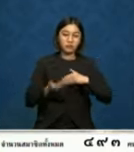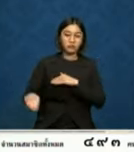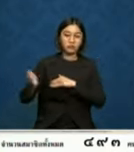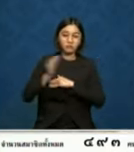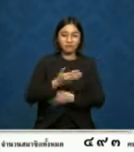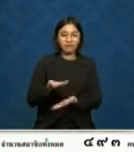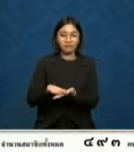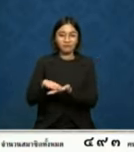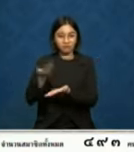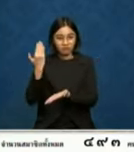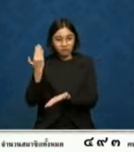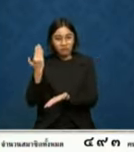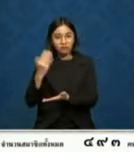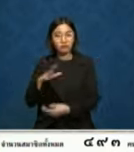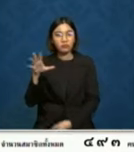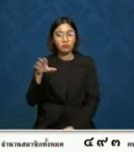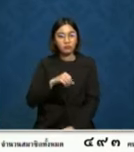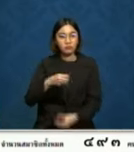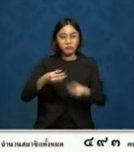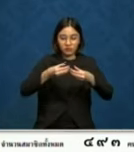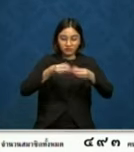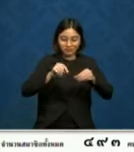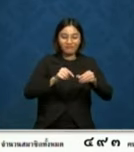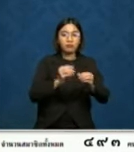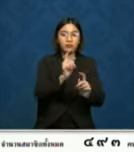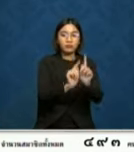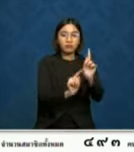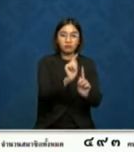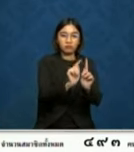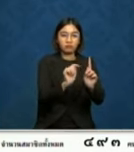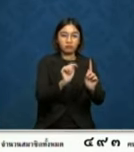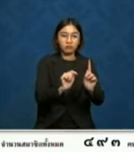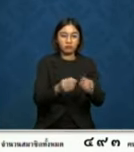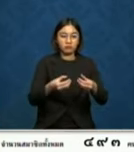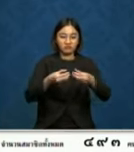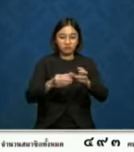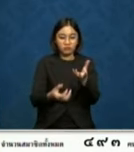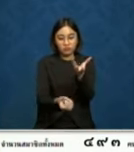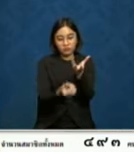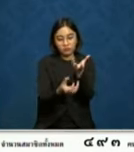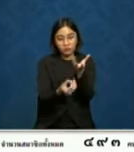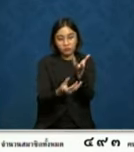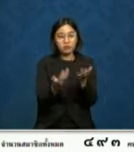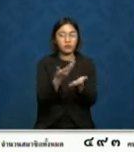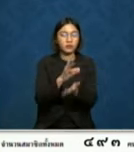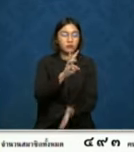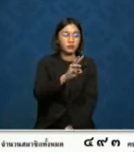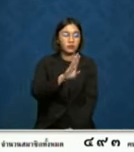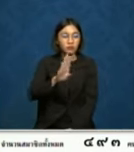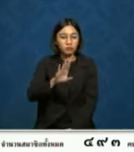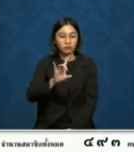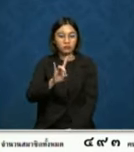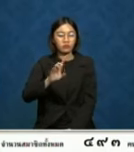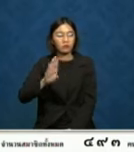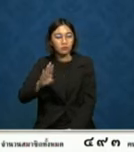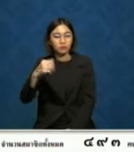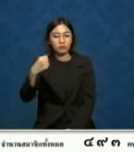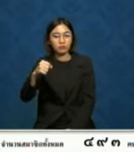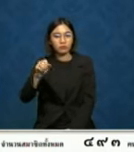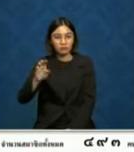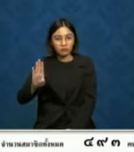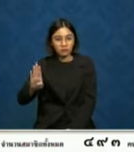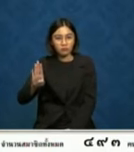สูงผมเอาไข่เป็นตัววัดนะครับท่านไข่ต้ม 6บาท 8บาท 10